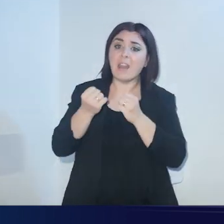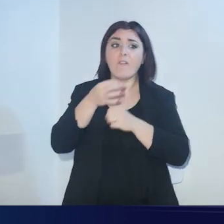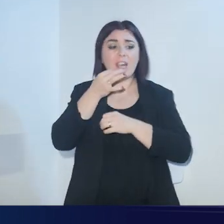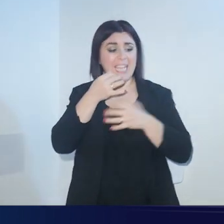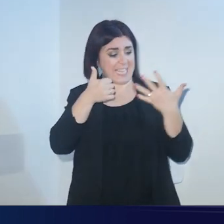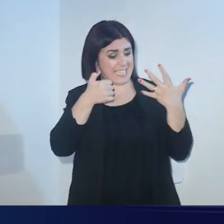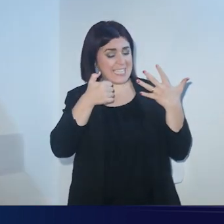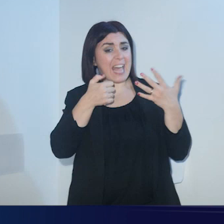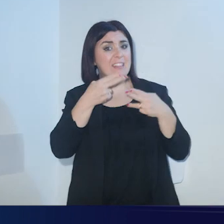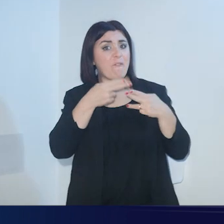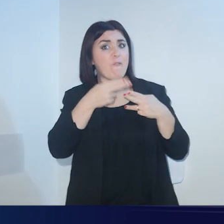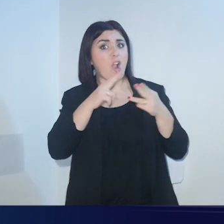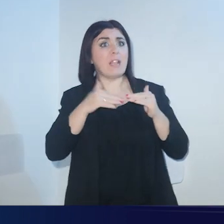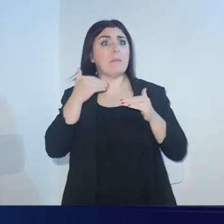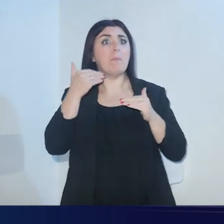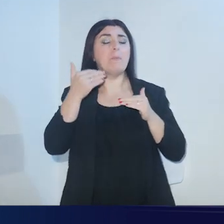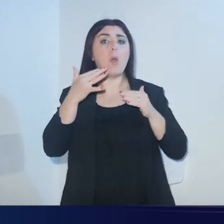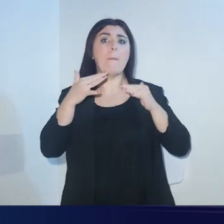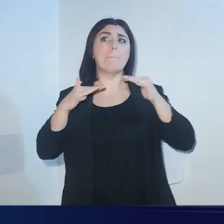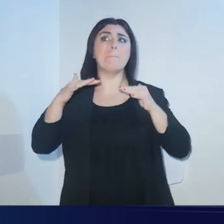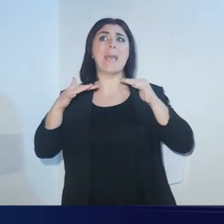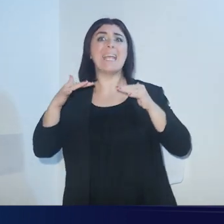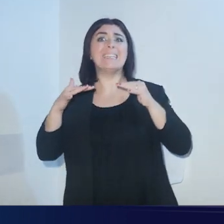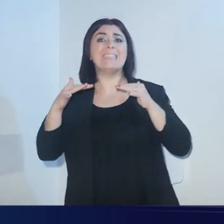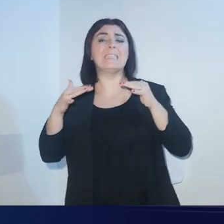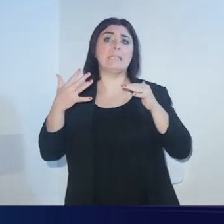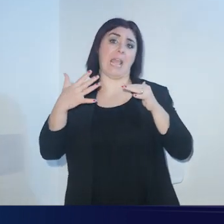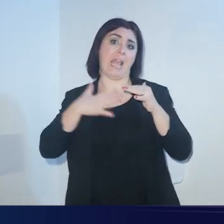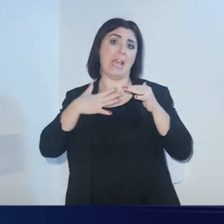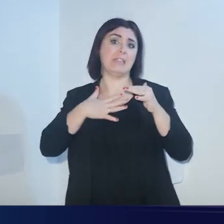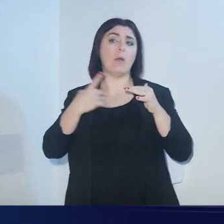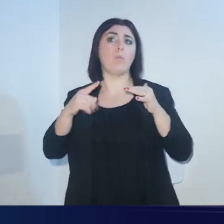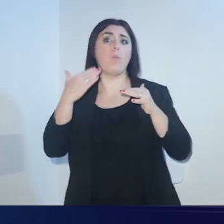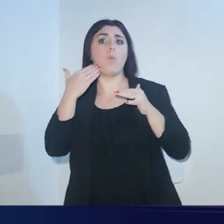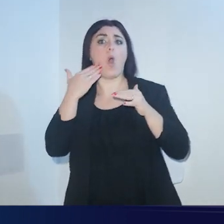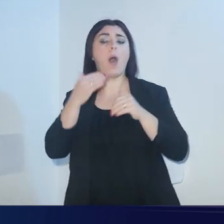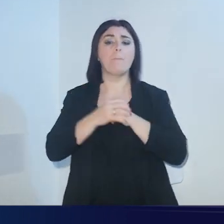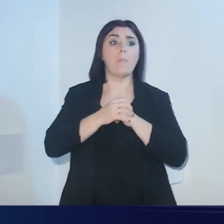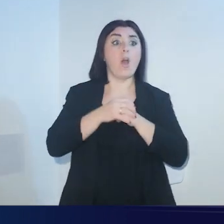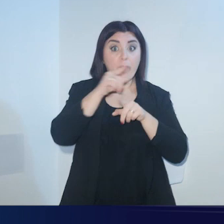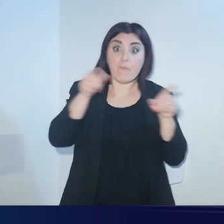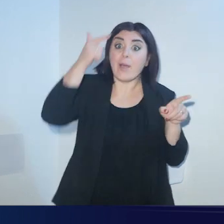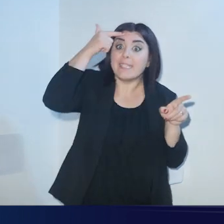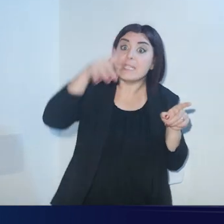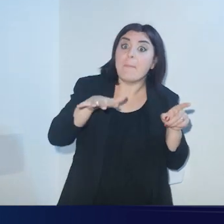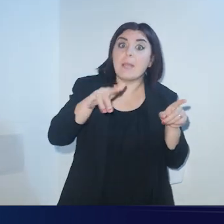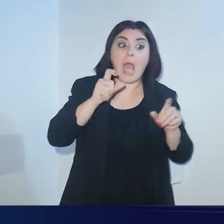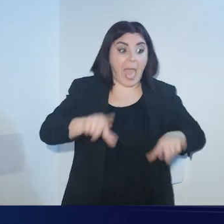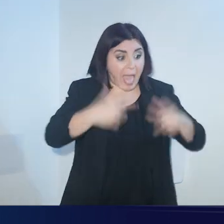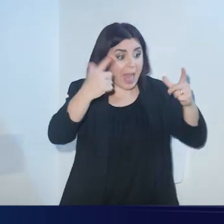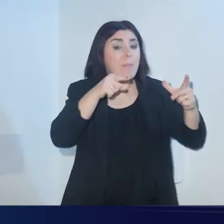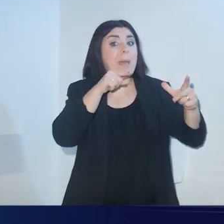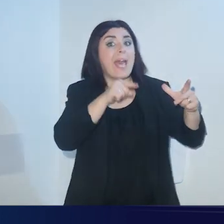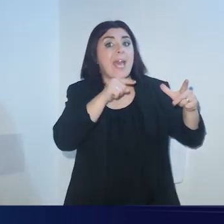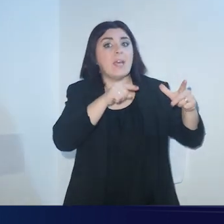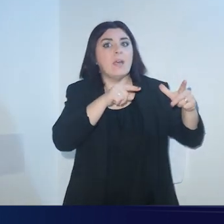ben 60 volte l'età media di un uomo. E non so se sapete che gli alberi